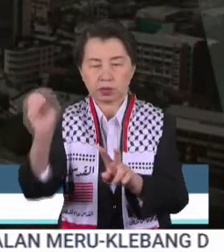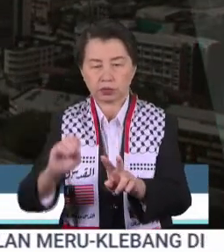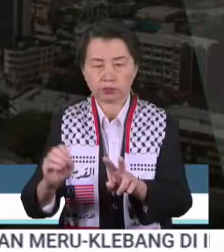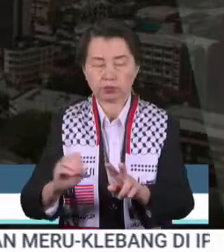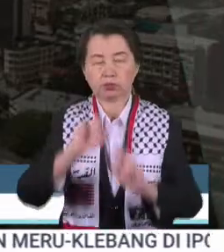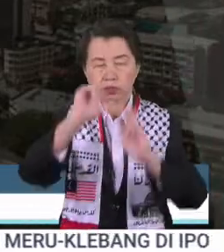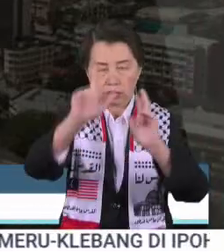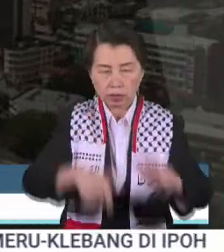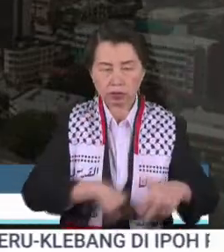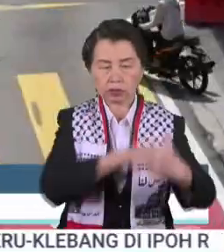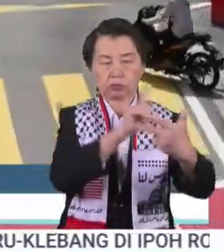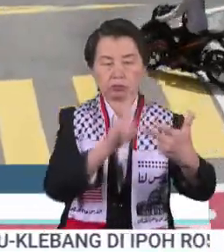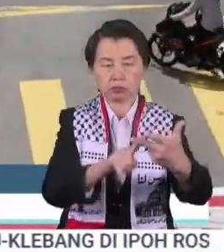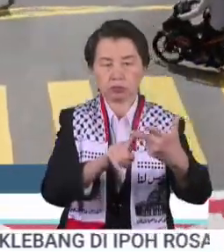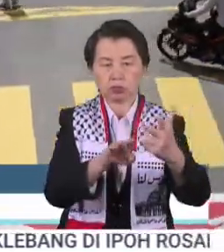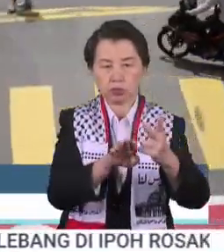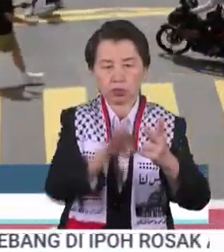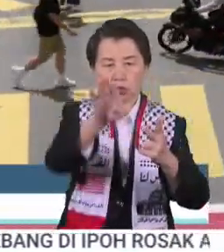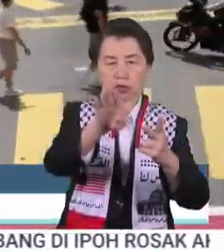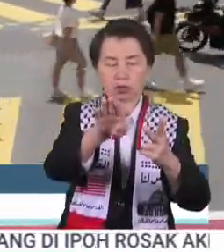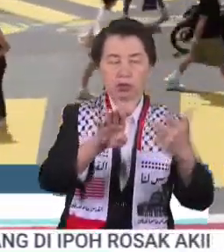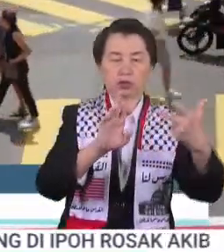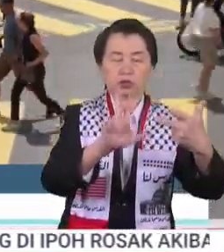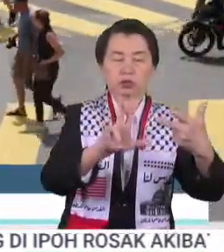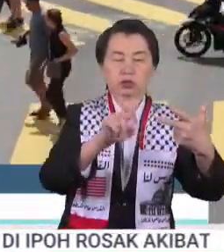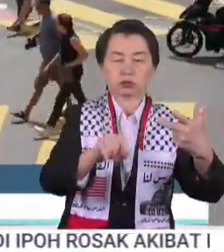2.9%. Ia kembali melonjak kepada